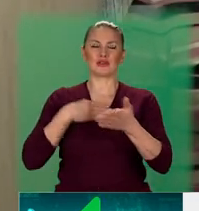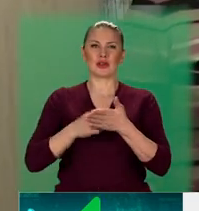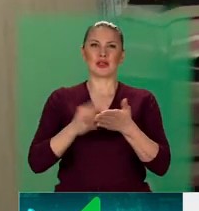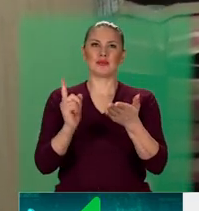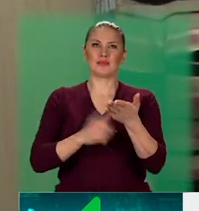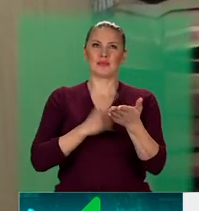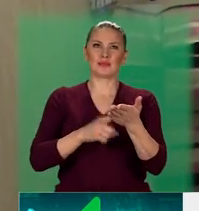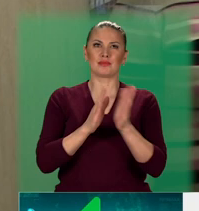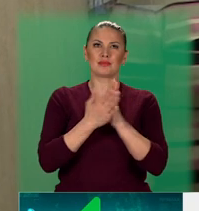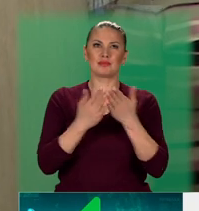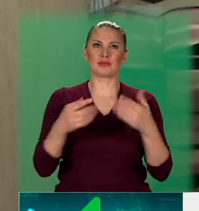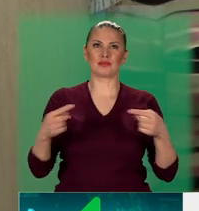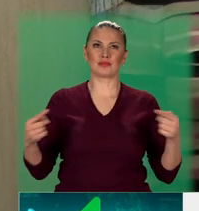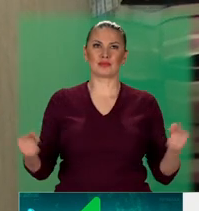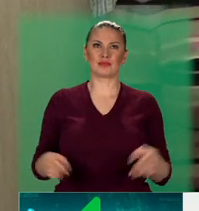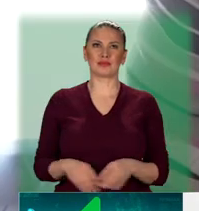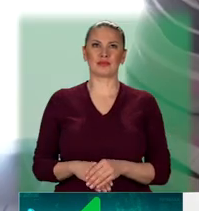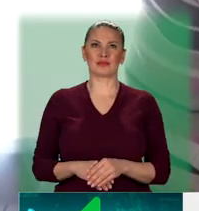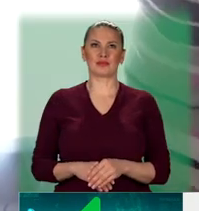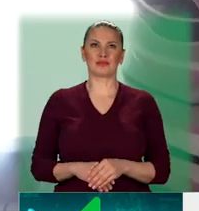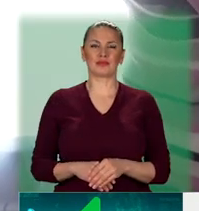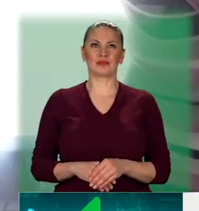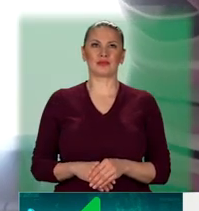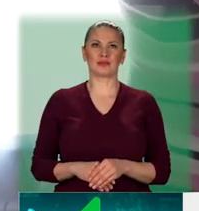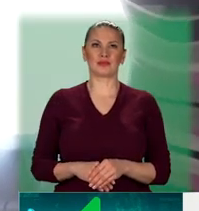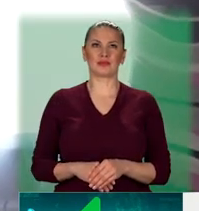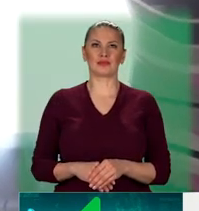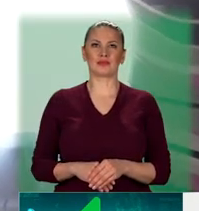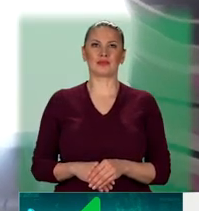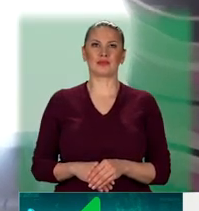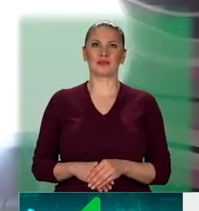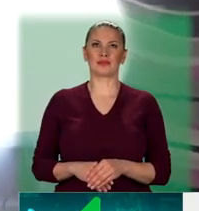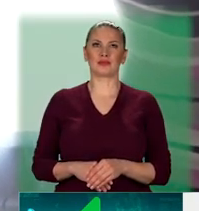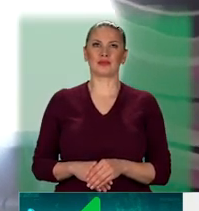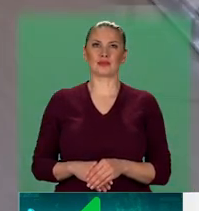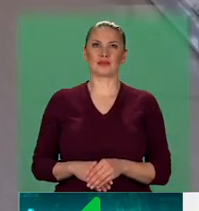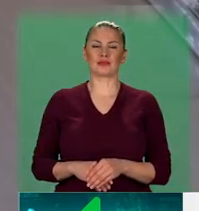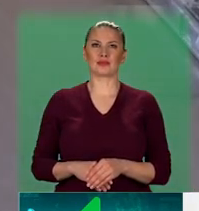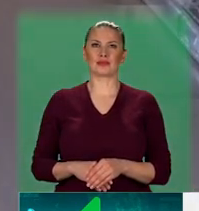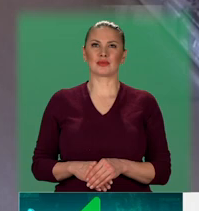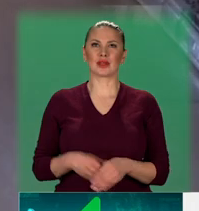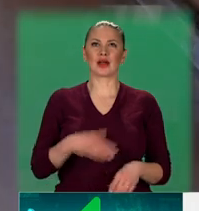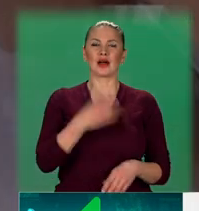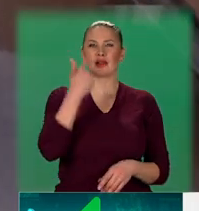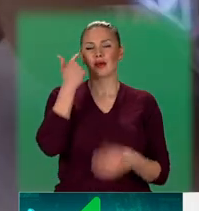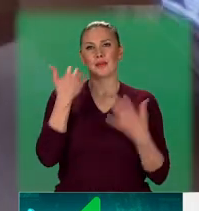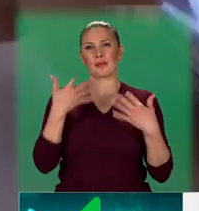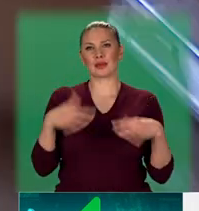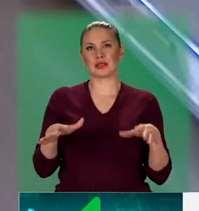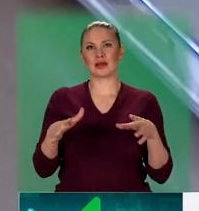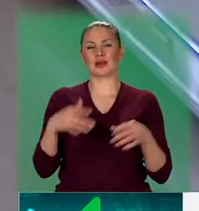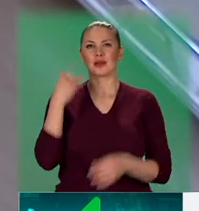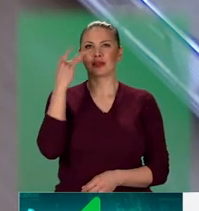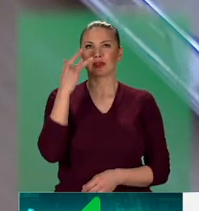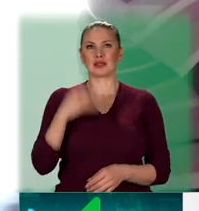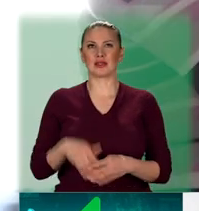привезла книжечки. Спасибо большое. Филолог по образованию, несмотря на потерю зрения, продолжает оставаться в педагогике.